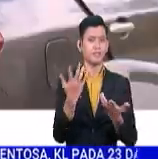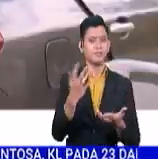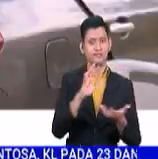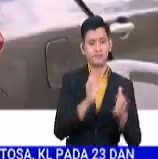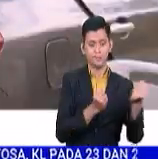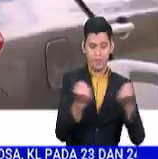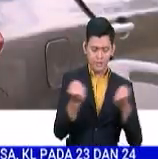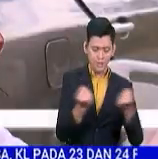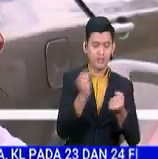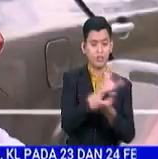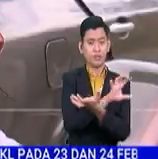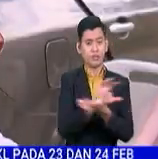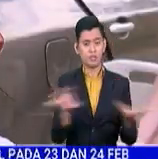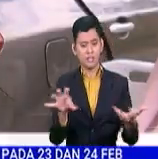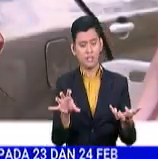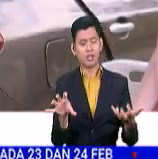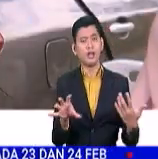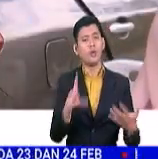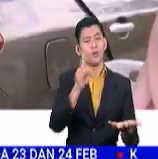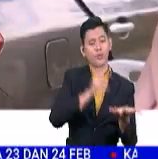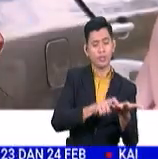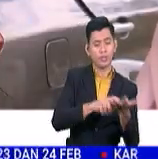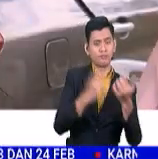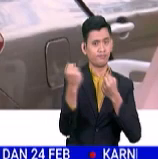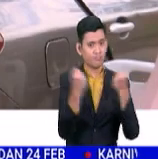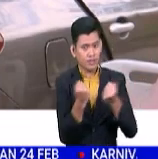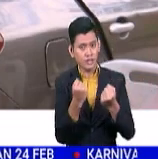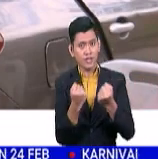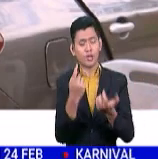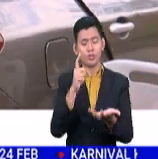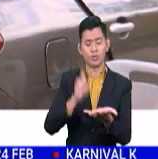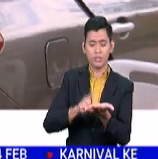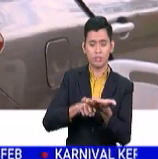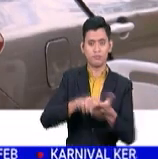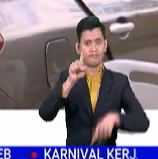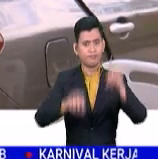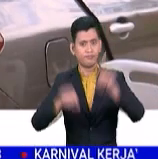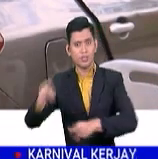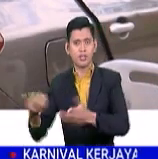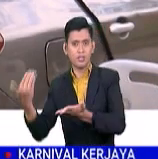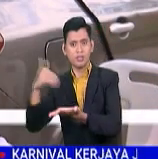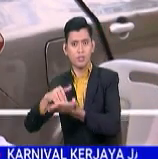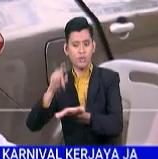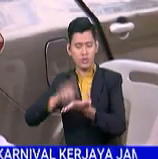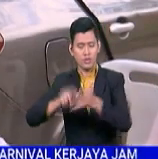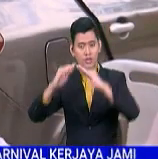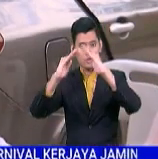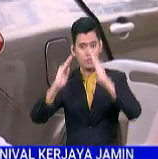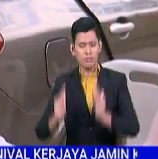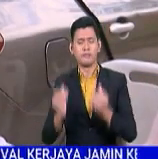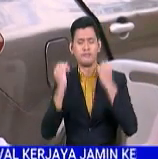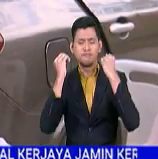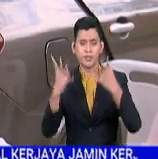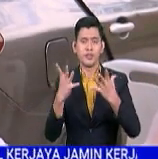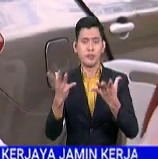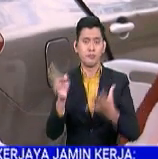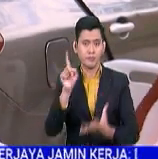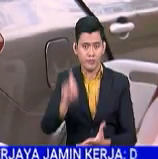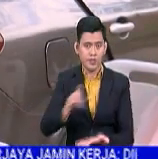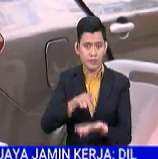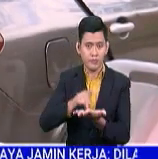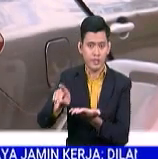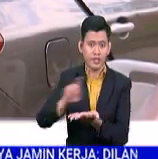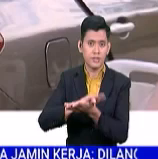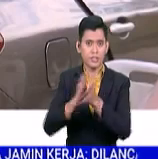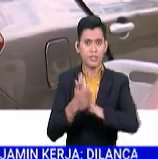susah. Hutang kereta lagi, hutang loan lagi, rumah lagi, banyak lagi yang kena bayar.